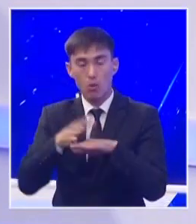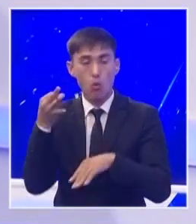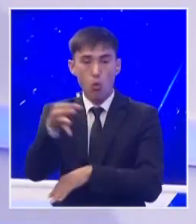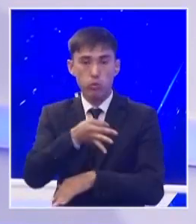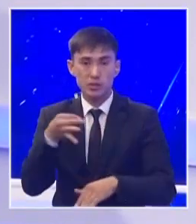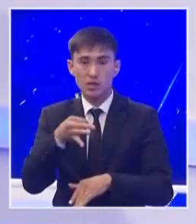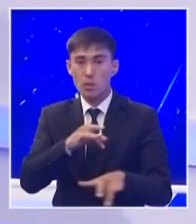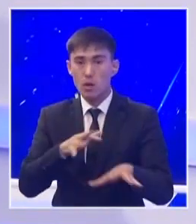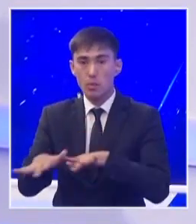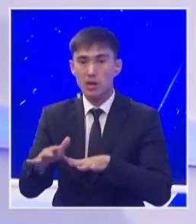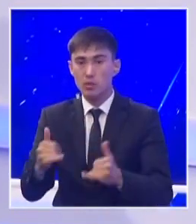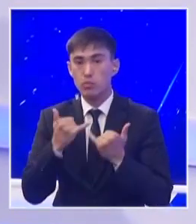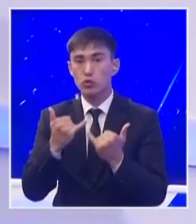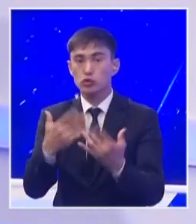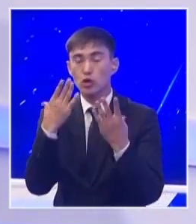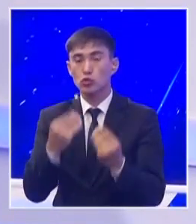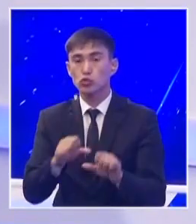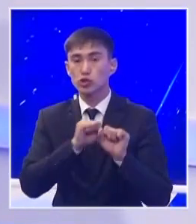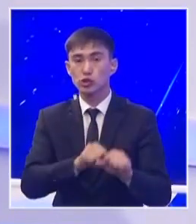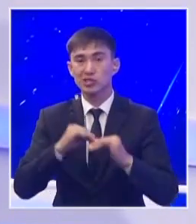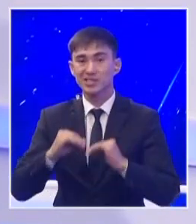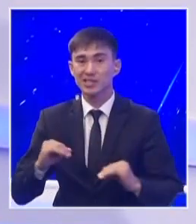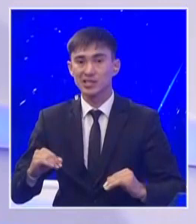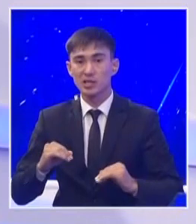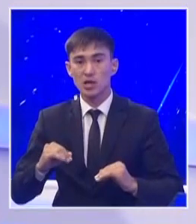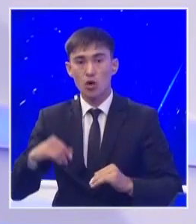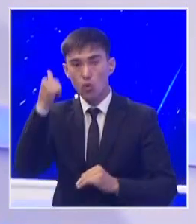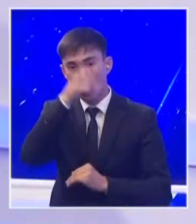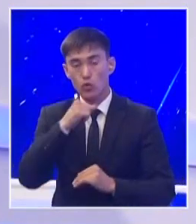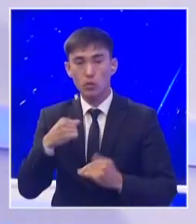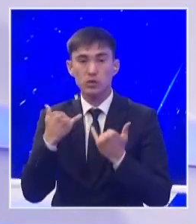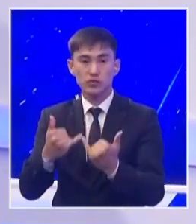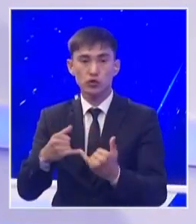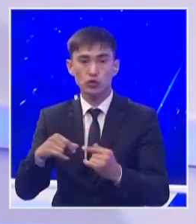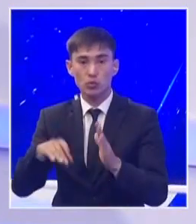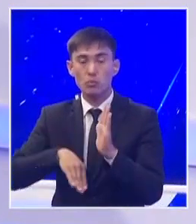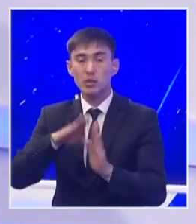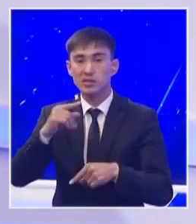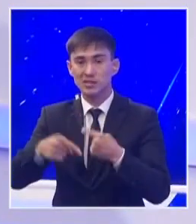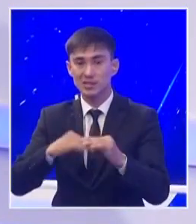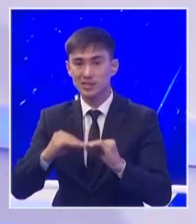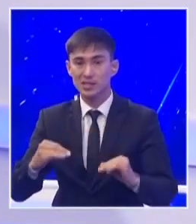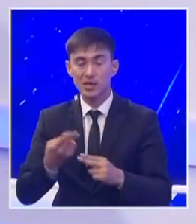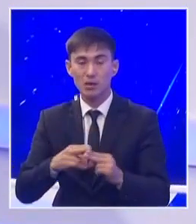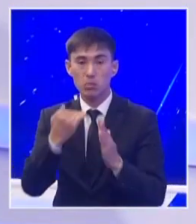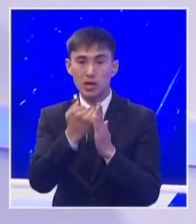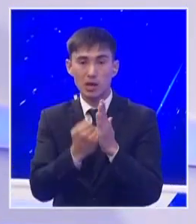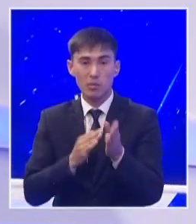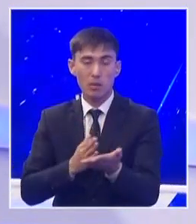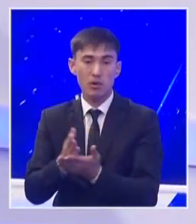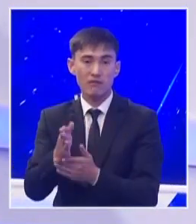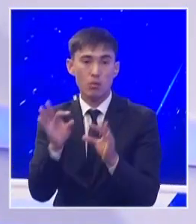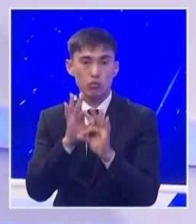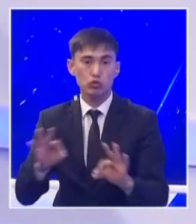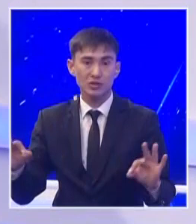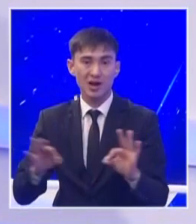области. Мероприятие приурочено ко Дню защиты детей. В рамках года, посвященном подрастающему поколению, эта программа направлена